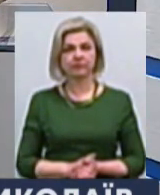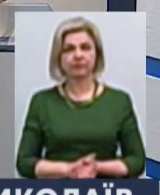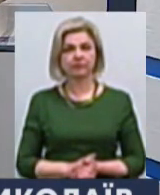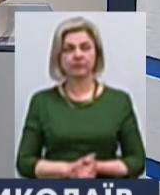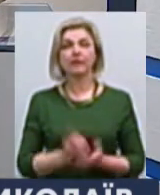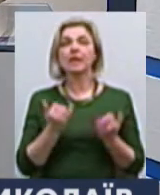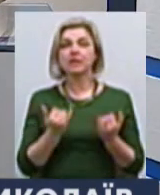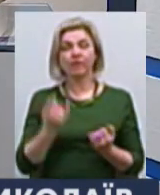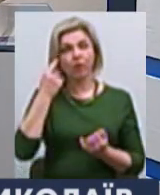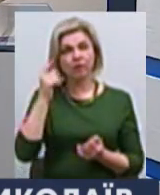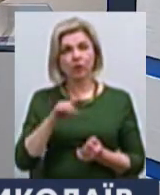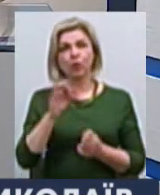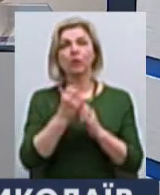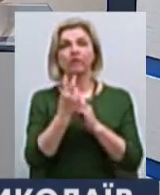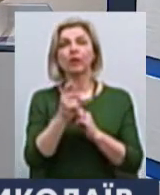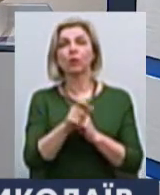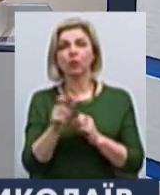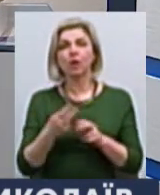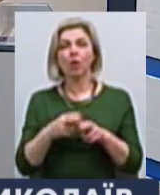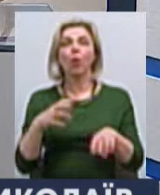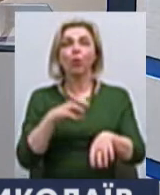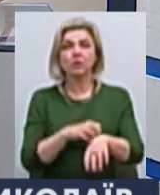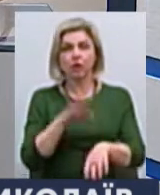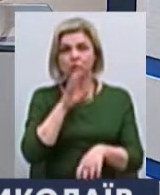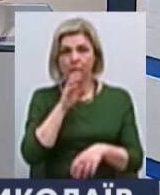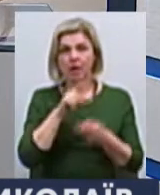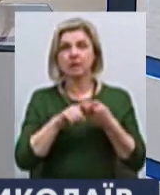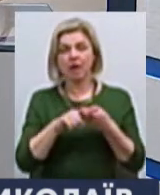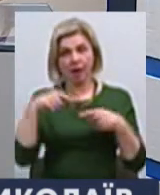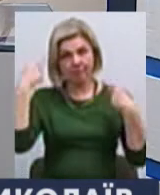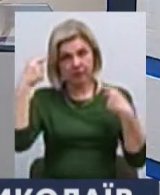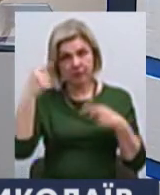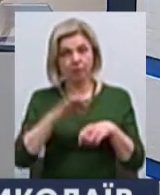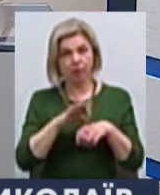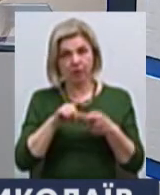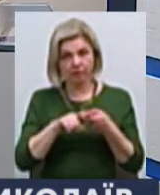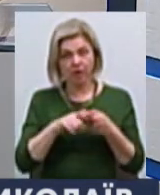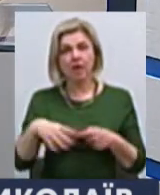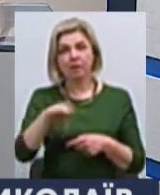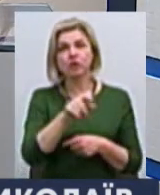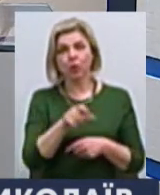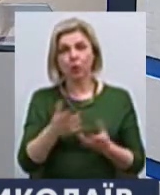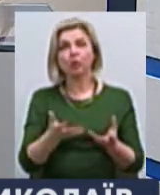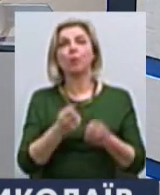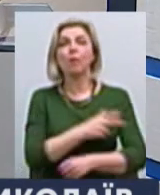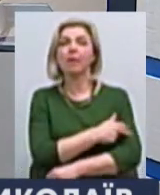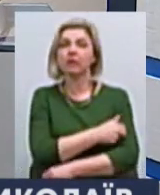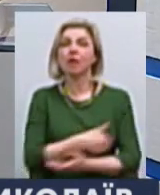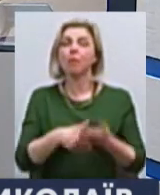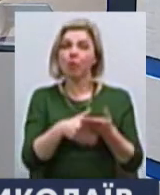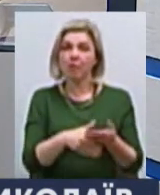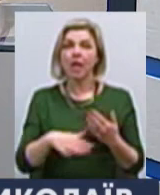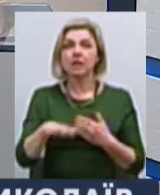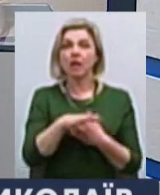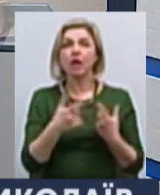На сьогодні відомо про 12 людей, яких покусав собака, заражений сказом. Всі ці люди отримали медичну допомогу. Територія, де виловили